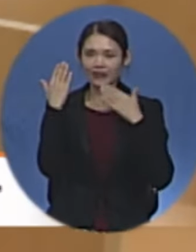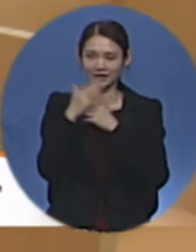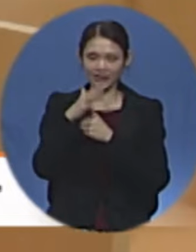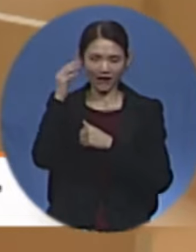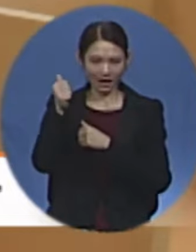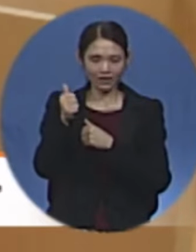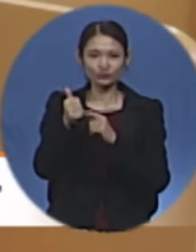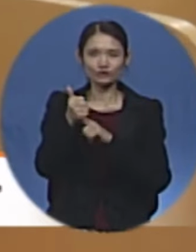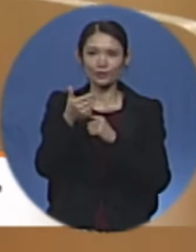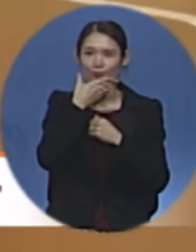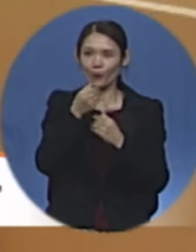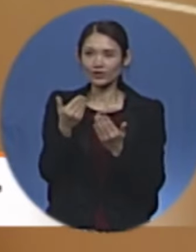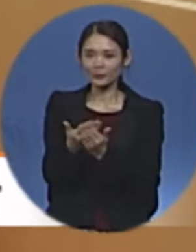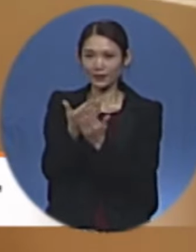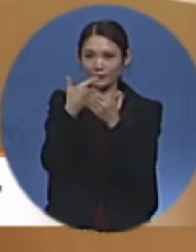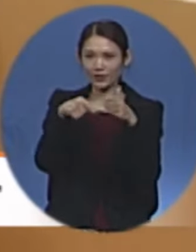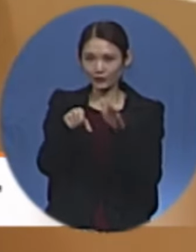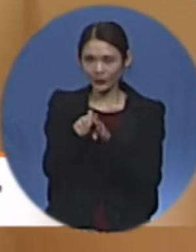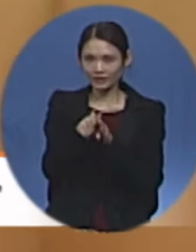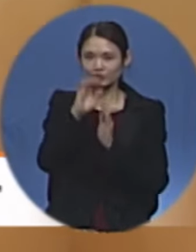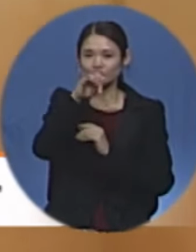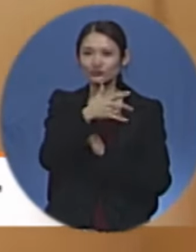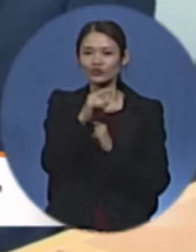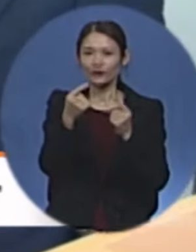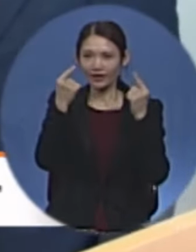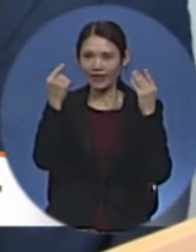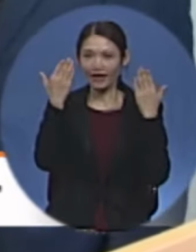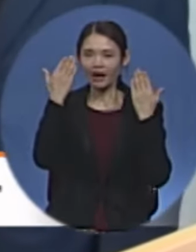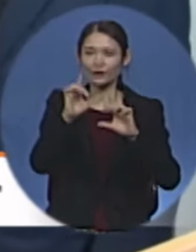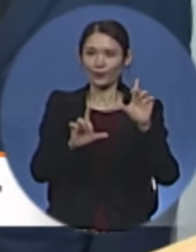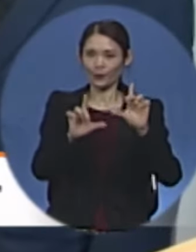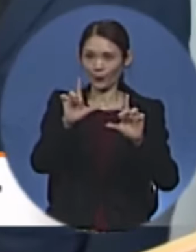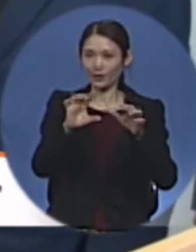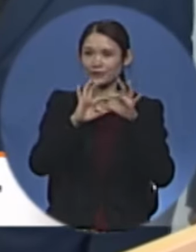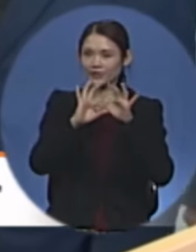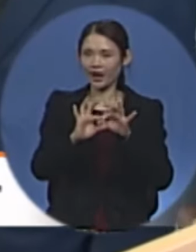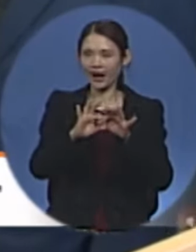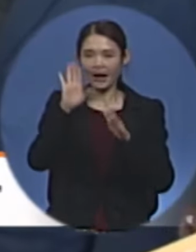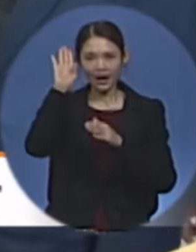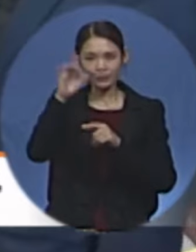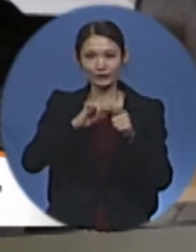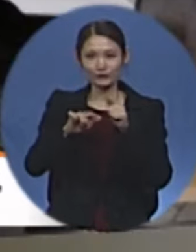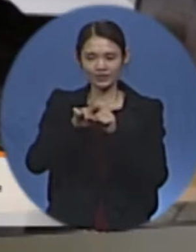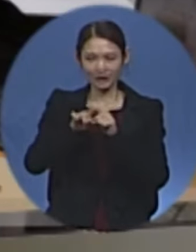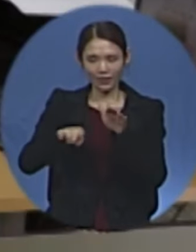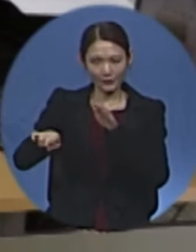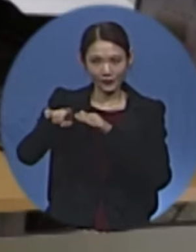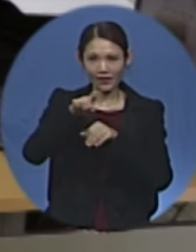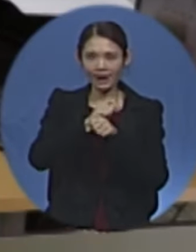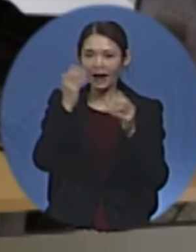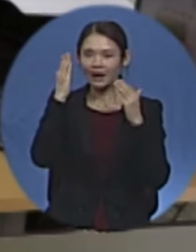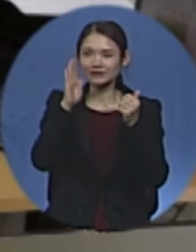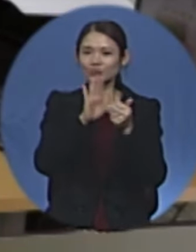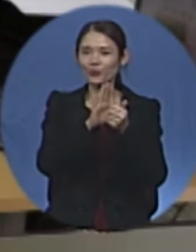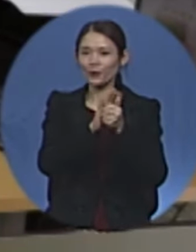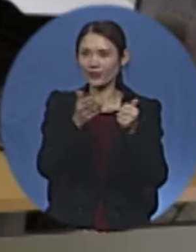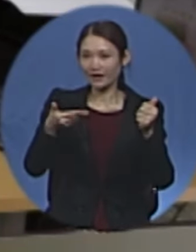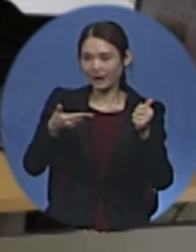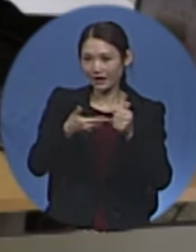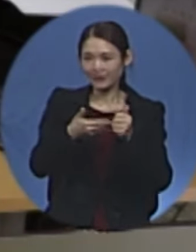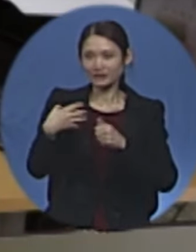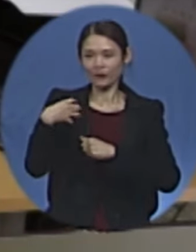학생들의 복지를 향상시키고자 힘쓰는 순천대의 모습을 통해 앞으로도 대학이 앞장서서 학생들에게 든든한